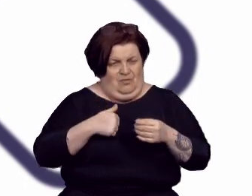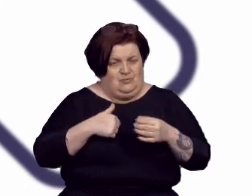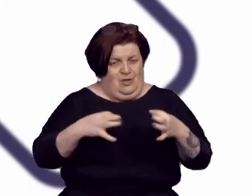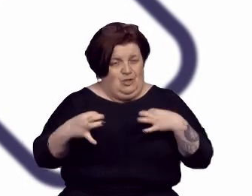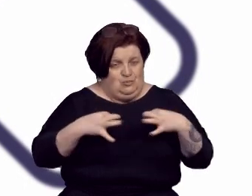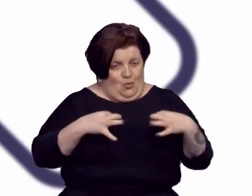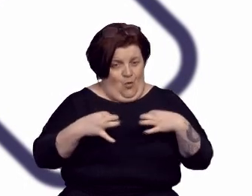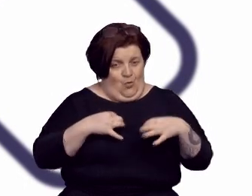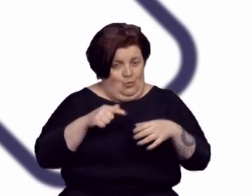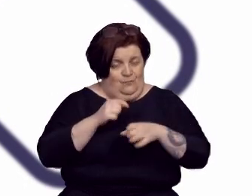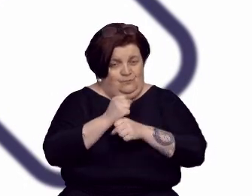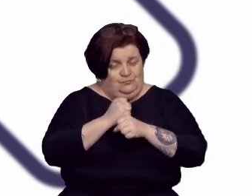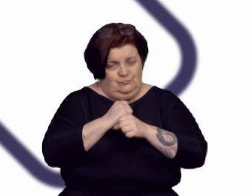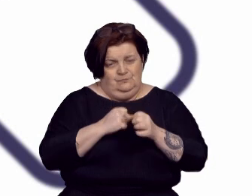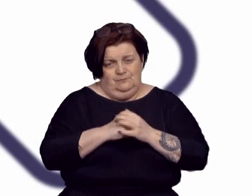historii.